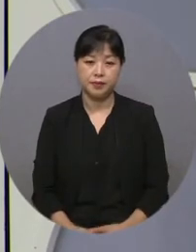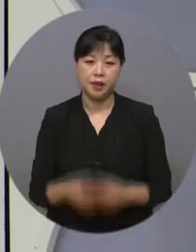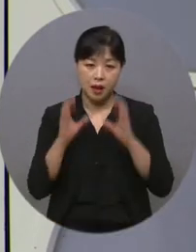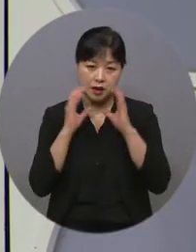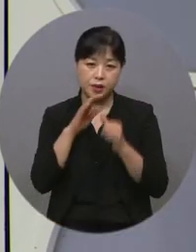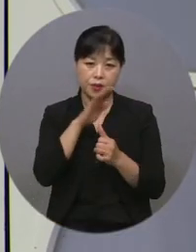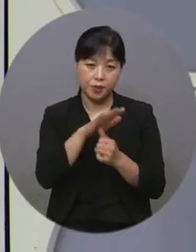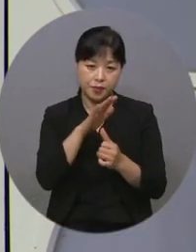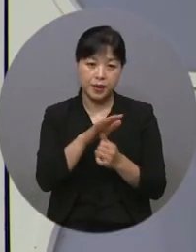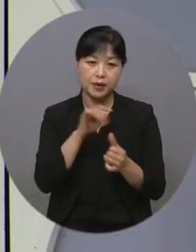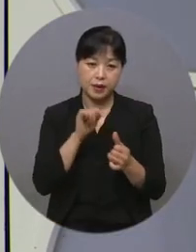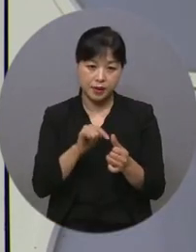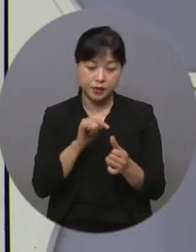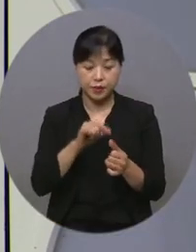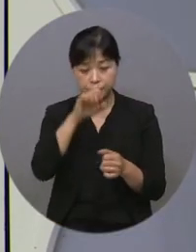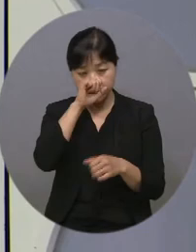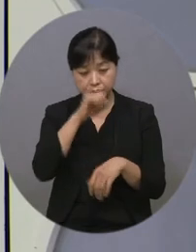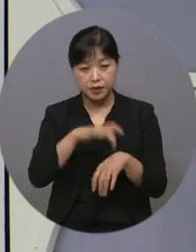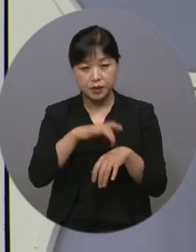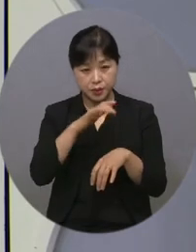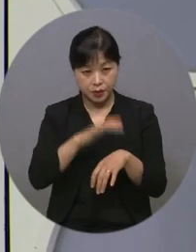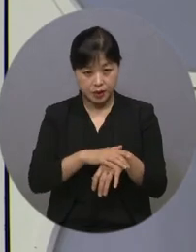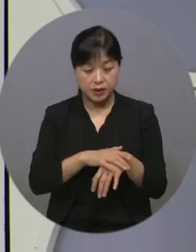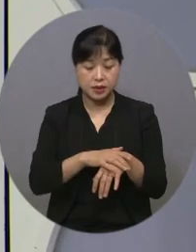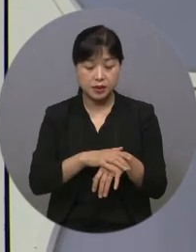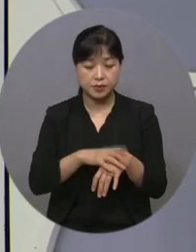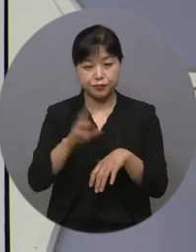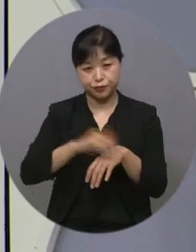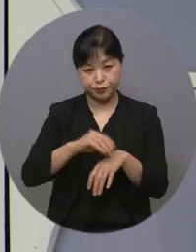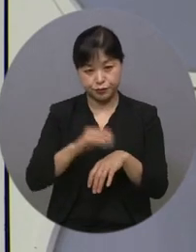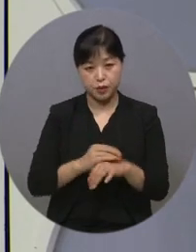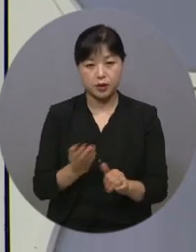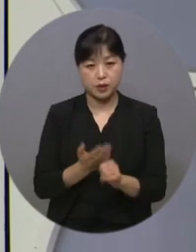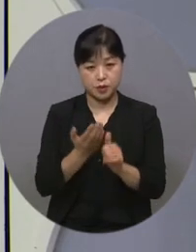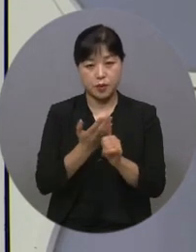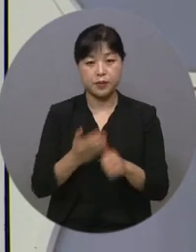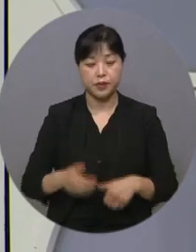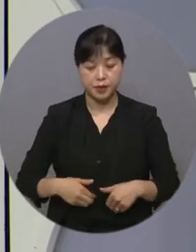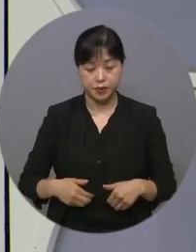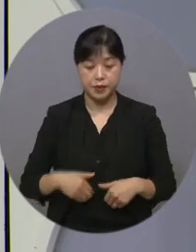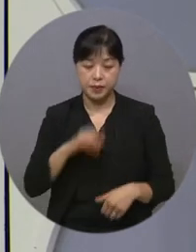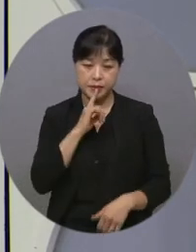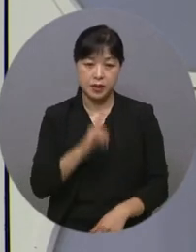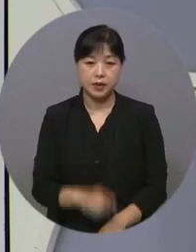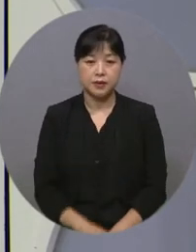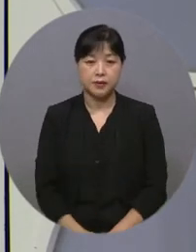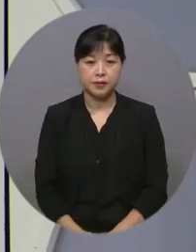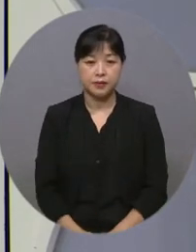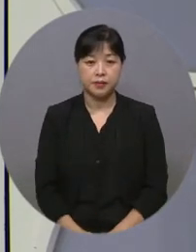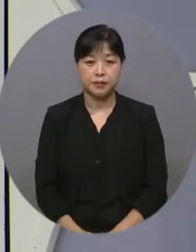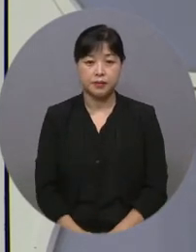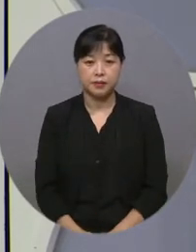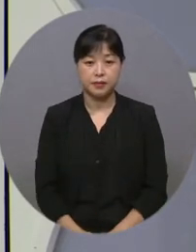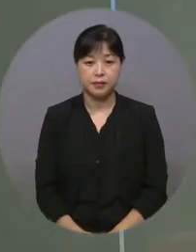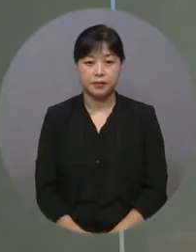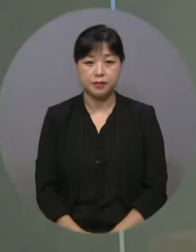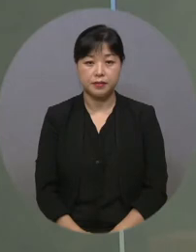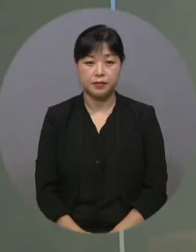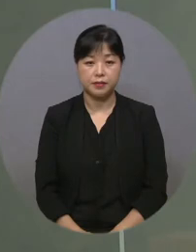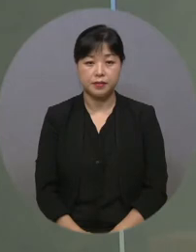아이들에게도 그런 좋은 습관을 길들여 줄 필요가 있다 이런 얘기입니다. 네. 그렇죠.